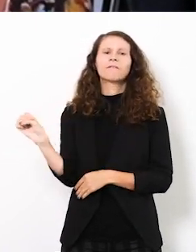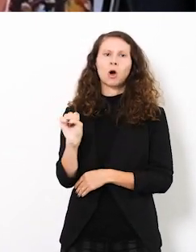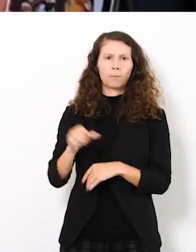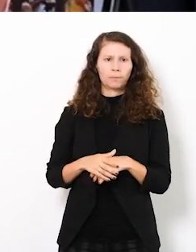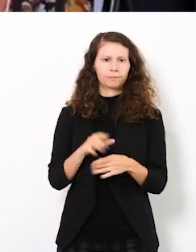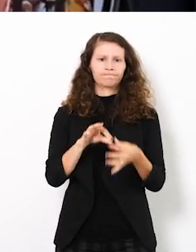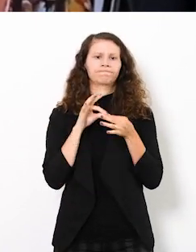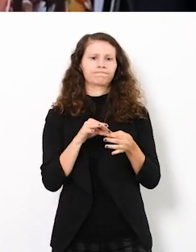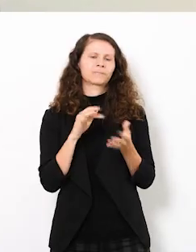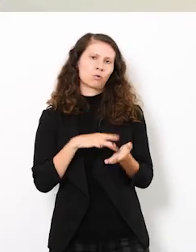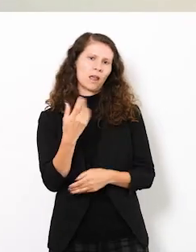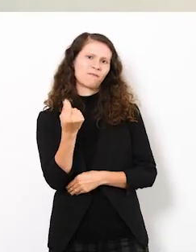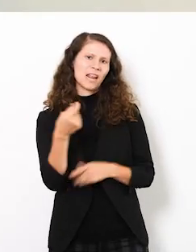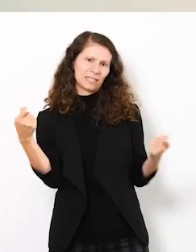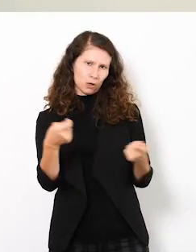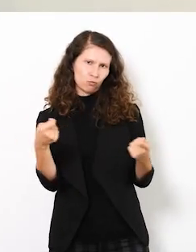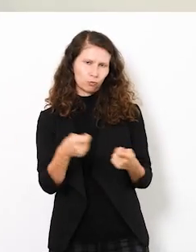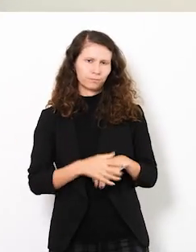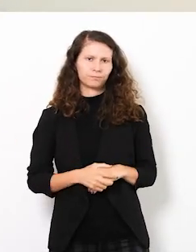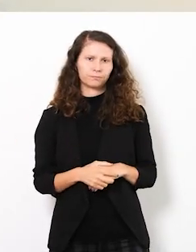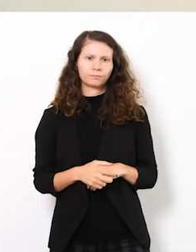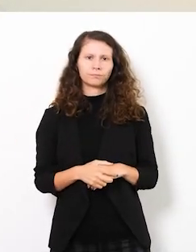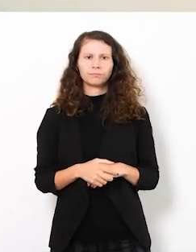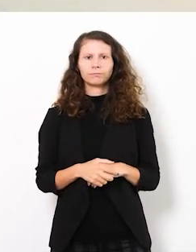Aus Finanzierungsgründen, denn die